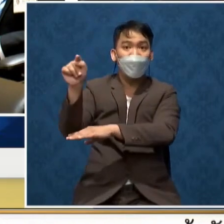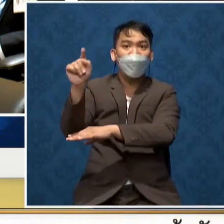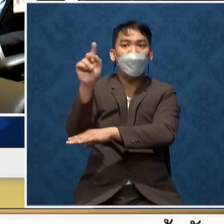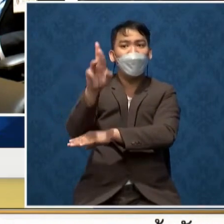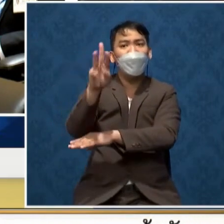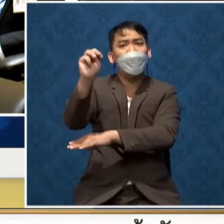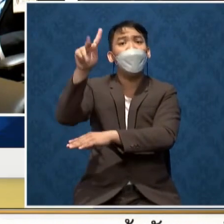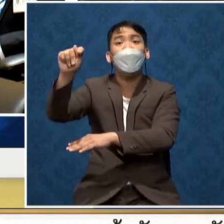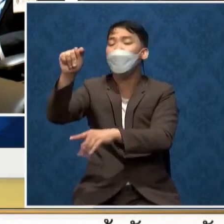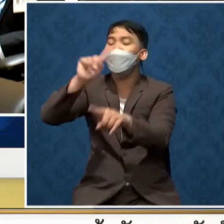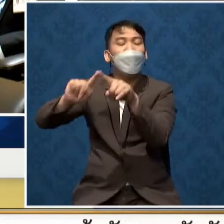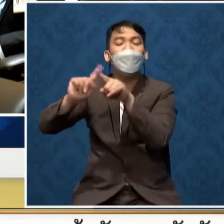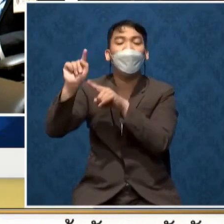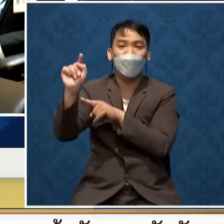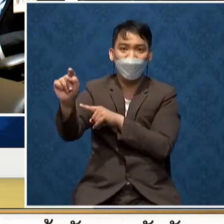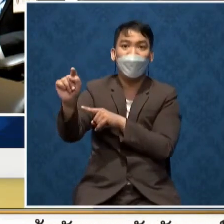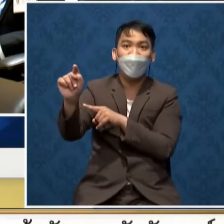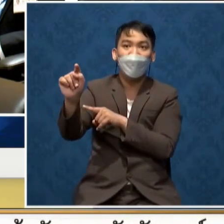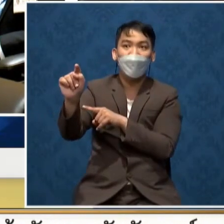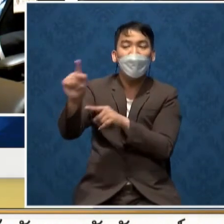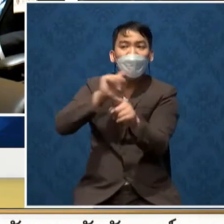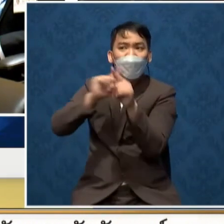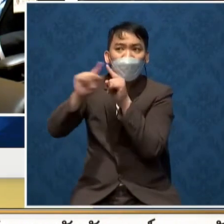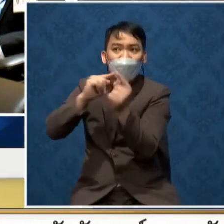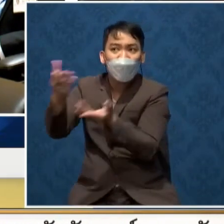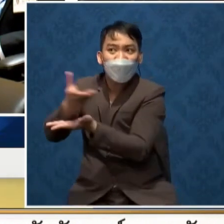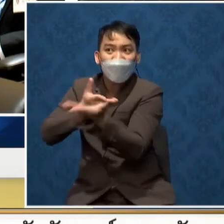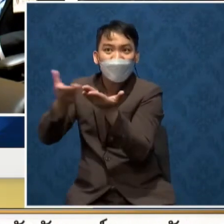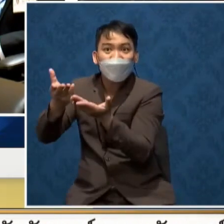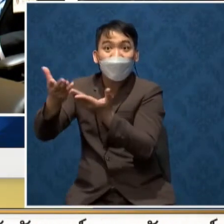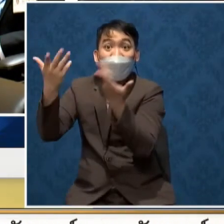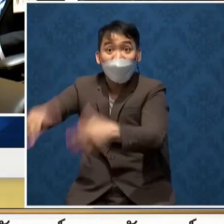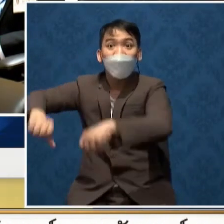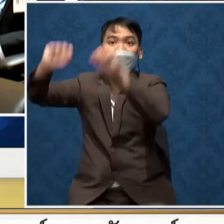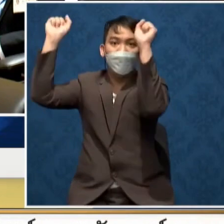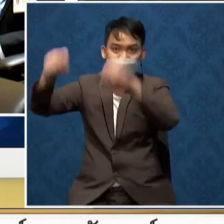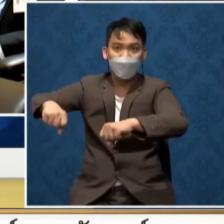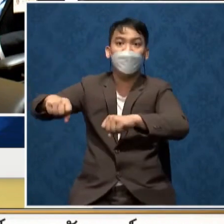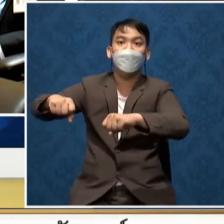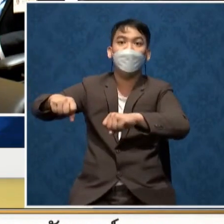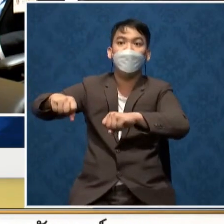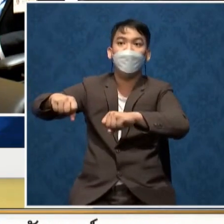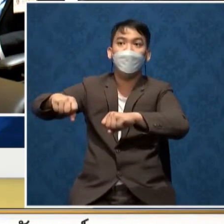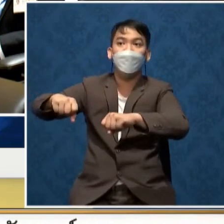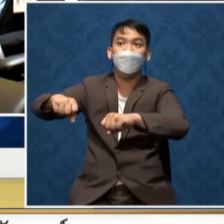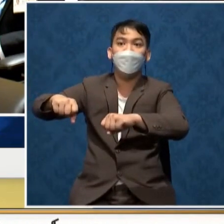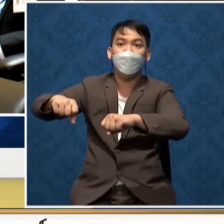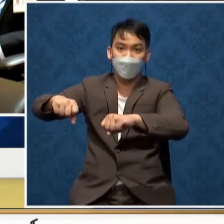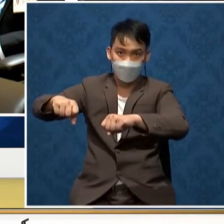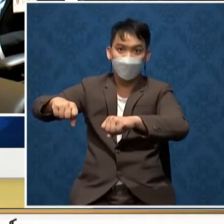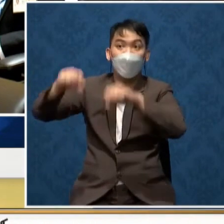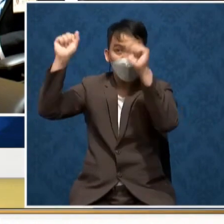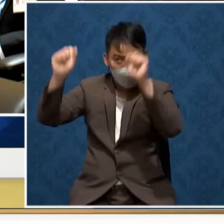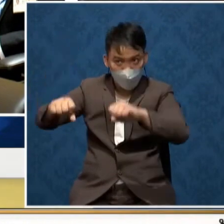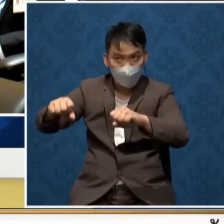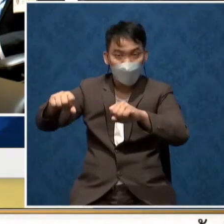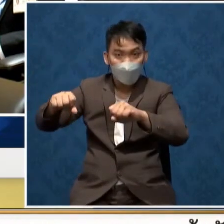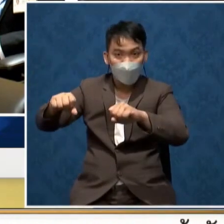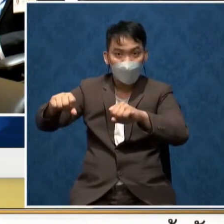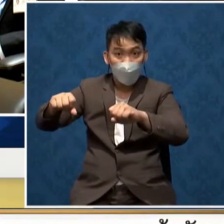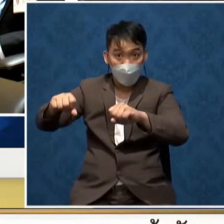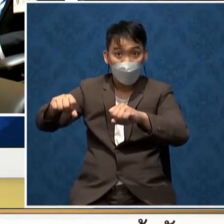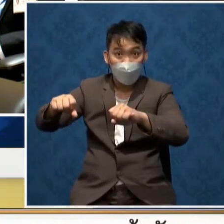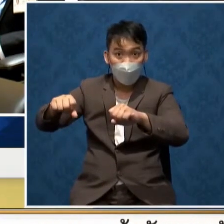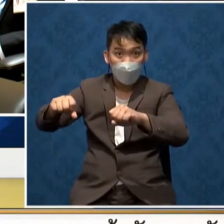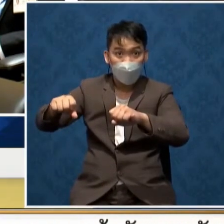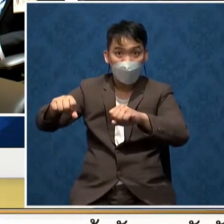ฐมนตรีนั้นนะครับอนุมัติกรอบเบื้องต้นเท่านั้นเองนะครับและเมื่ออนุมัติกรอบแล้วก็